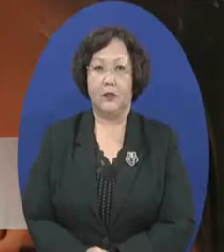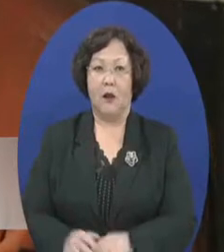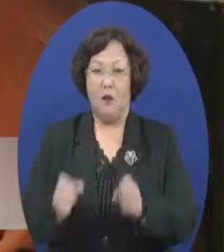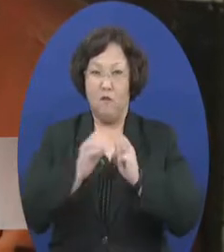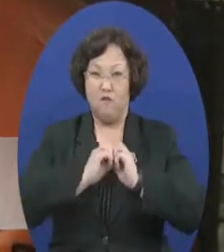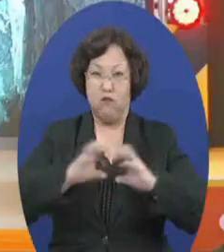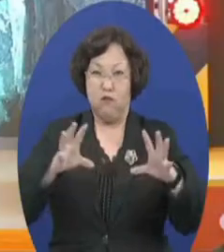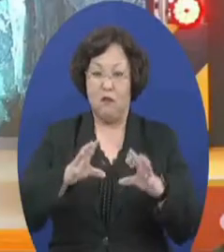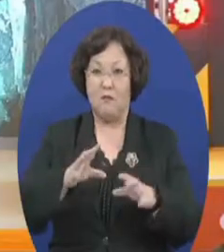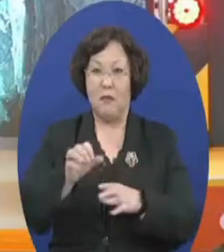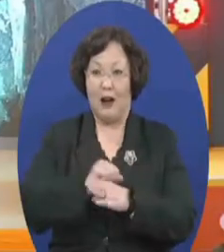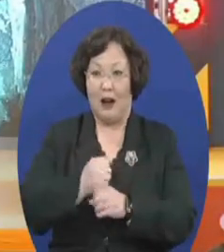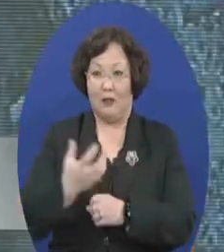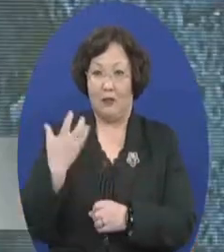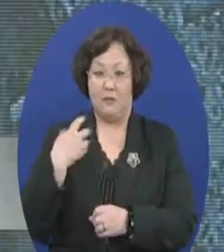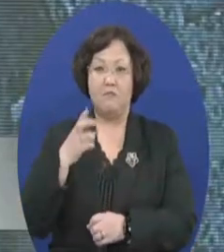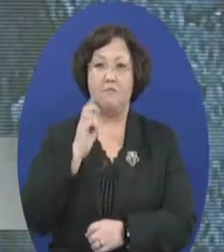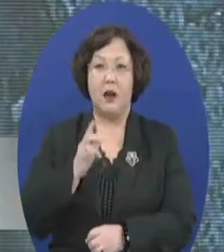Тэсэлгээний баг үлээ.